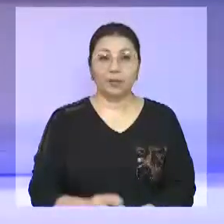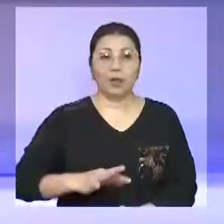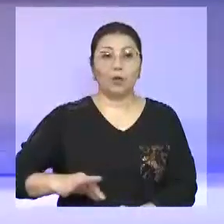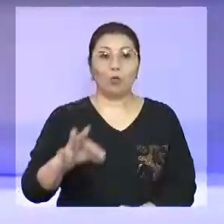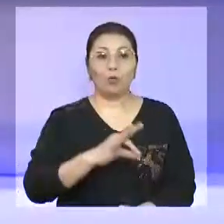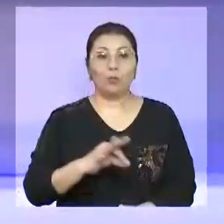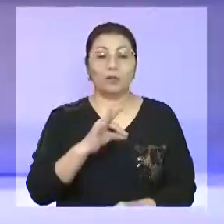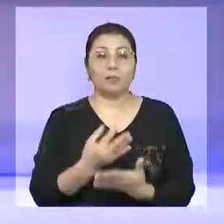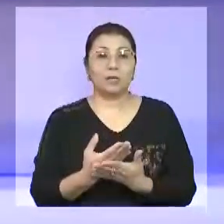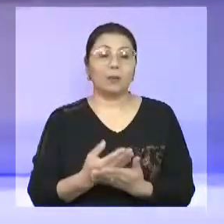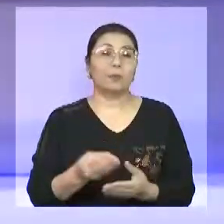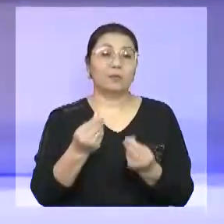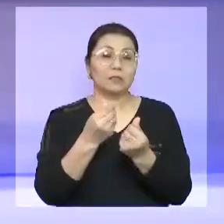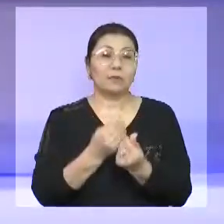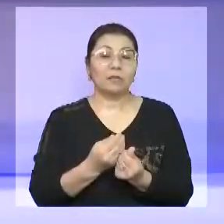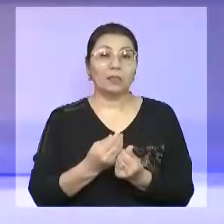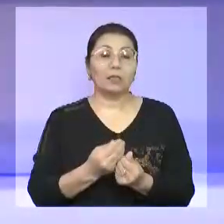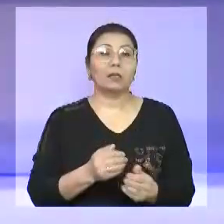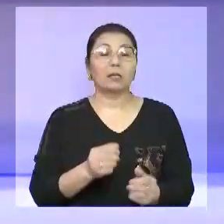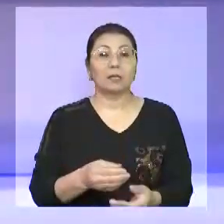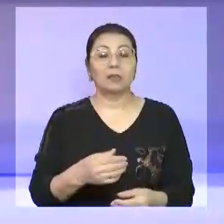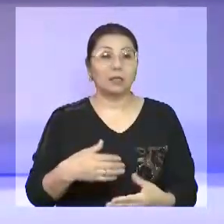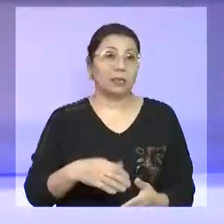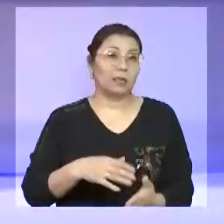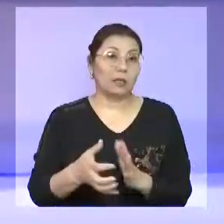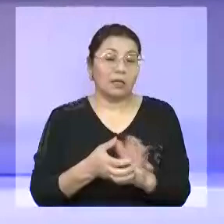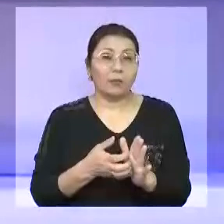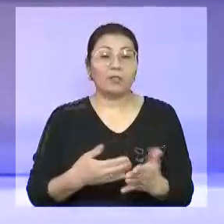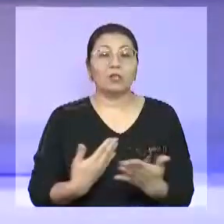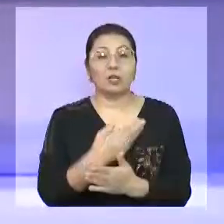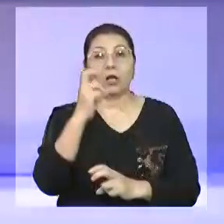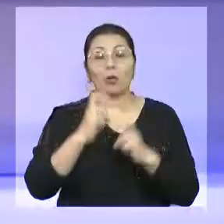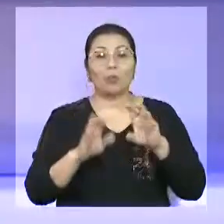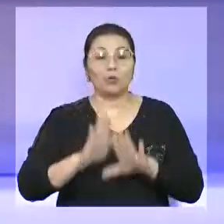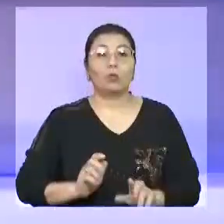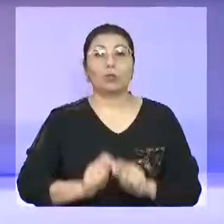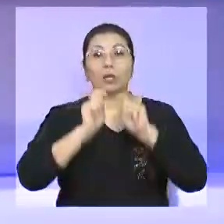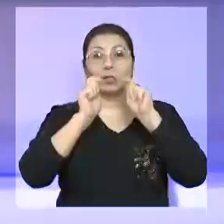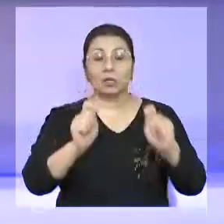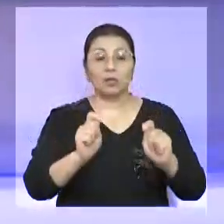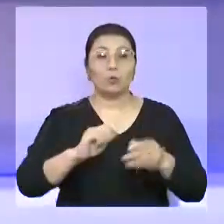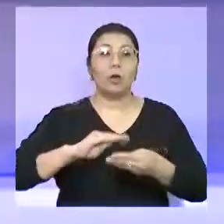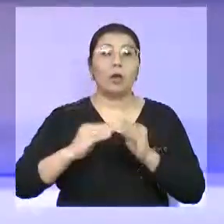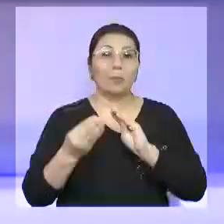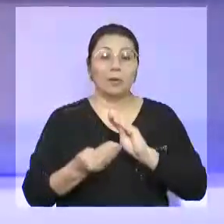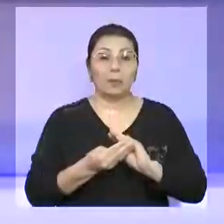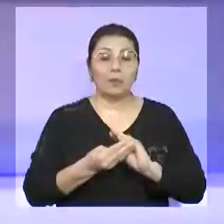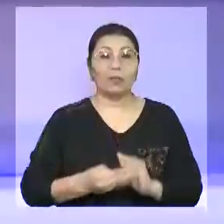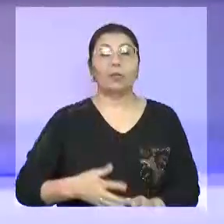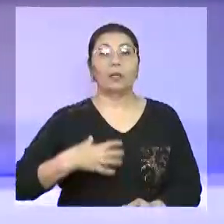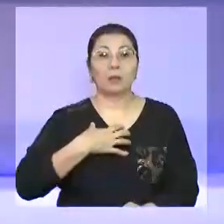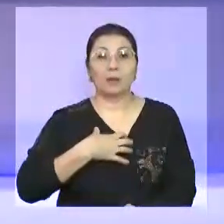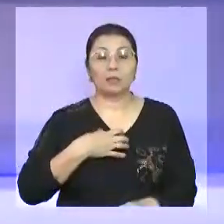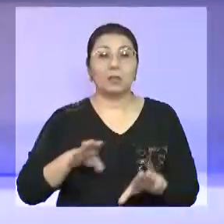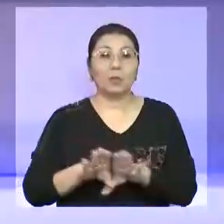Облыста тікелей инвестиция көлемі әлі де аз. Жаңа өндіріс орындарын ашу, отандық өнімді көбейту мәселесі өте өзекті.